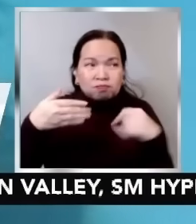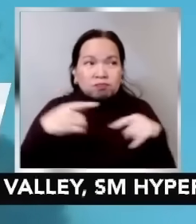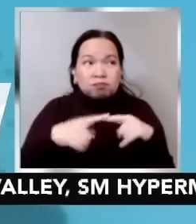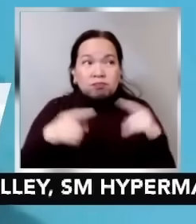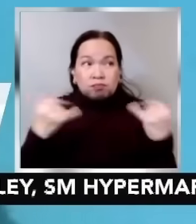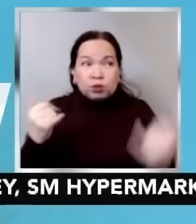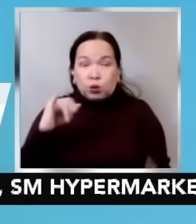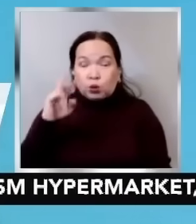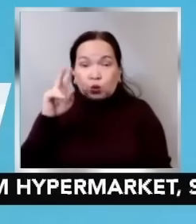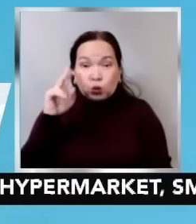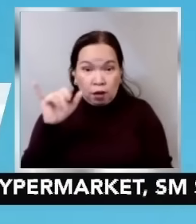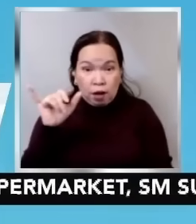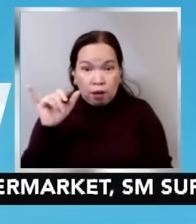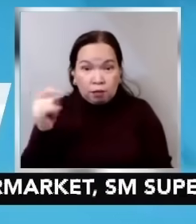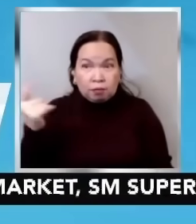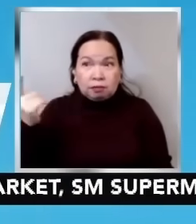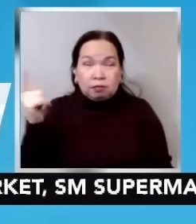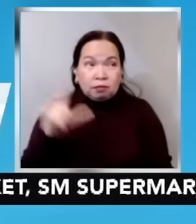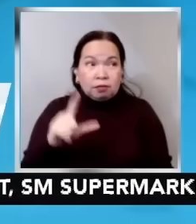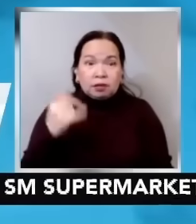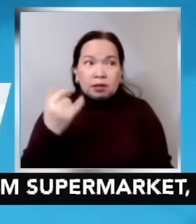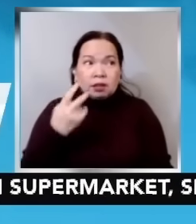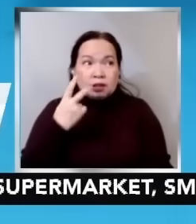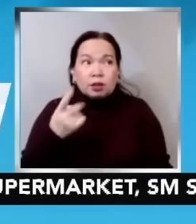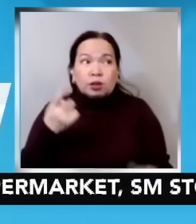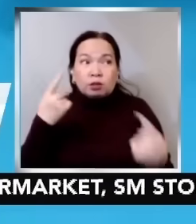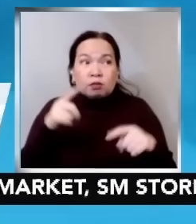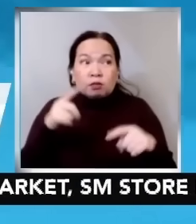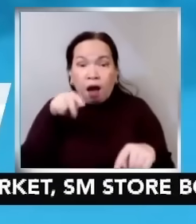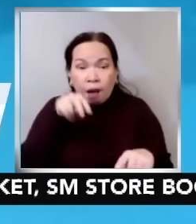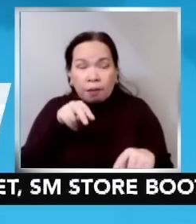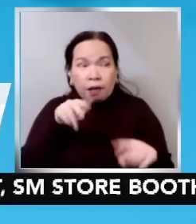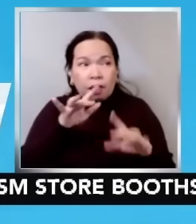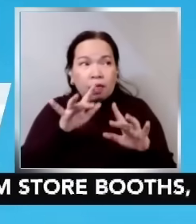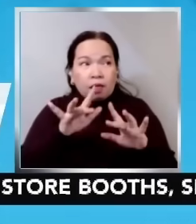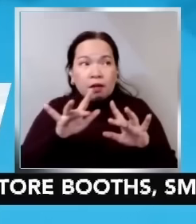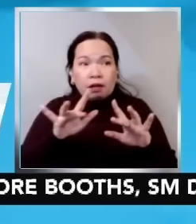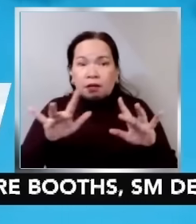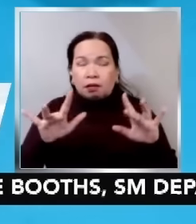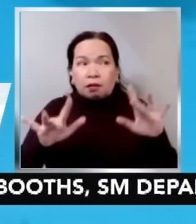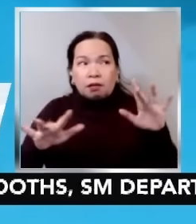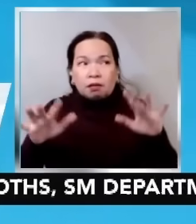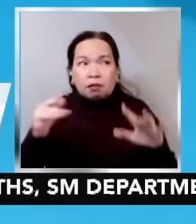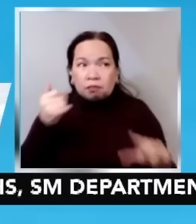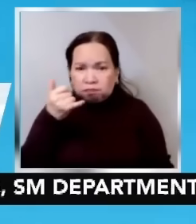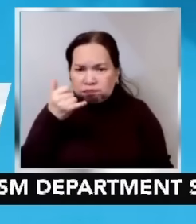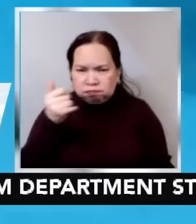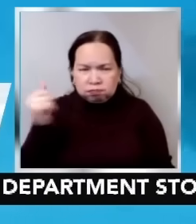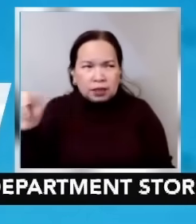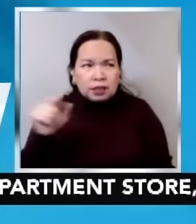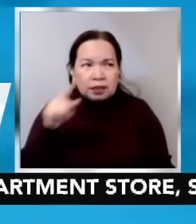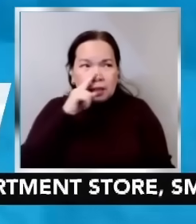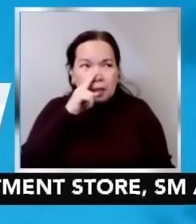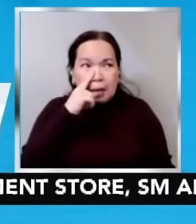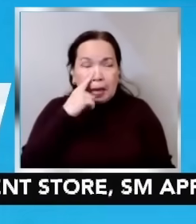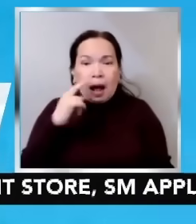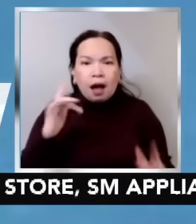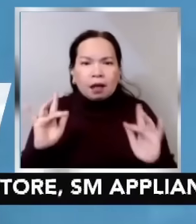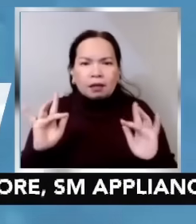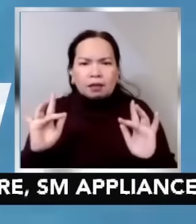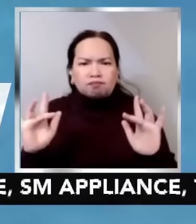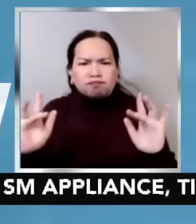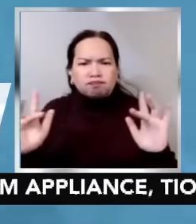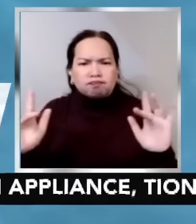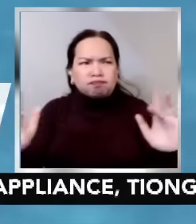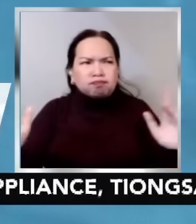ang tumambad sa AFP Western Commando Westcom na magpatrulya sila sa Rosul Reef. Tila nakalbo na ang mga coral reef doon.